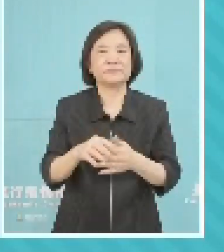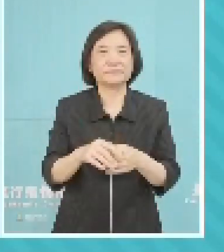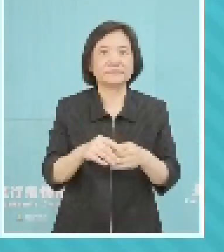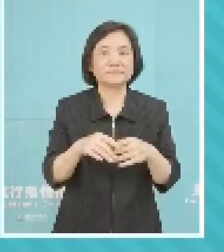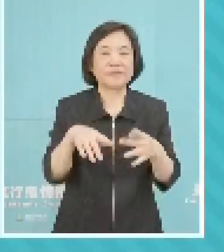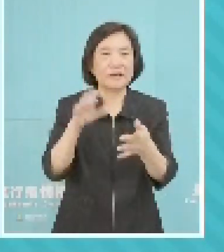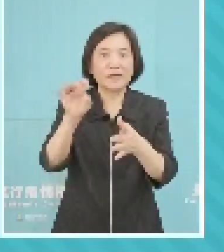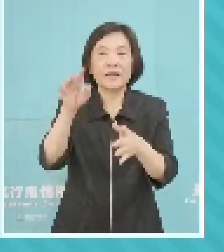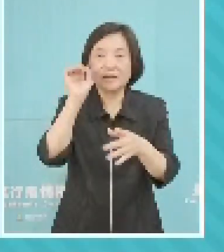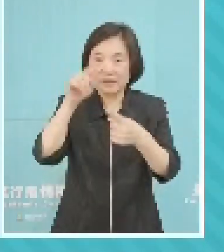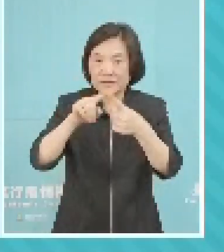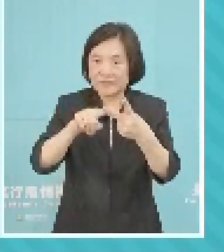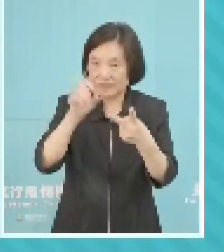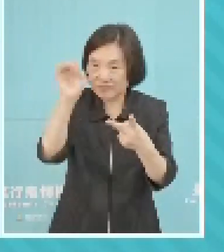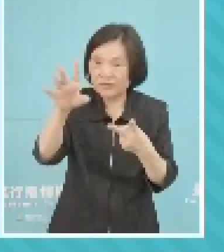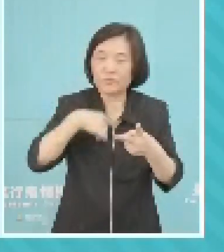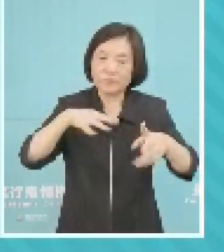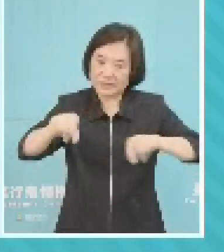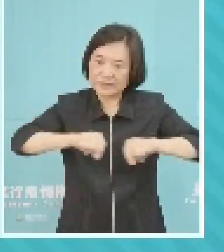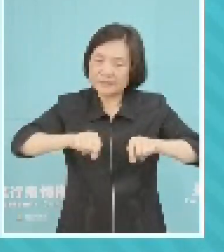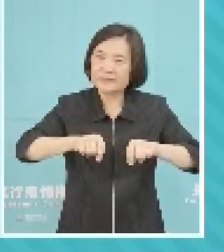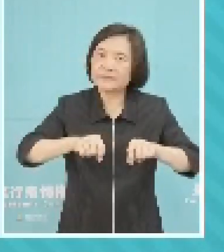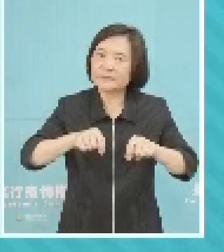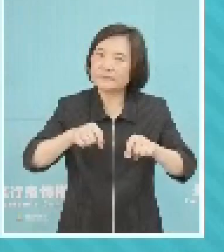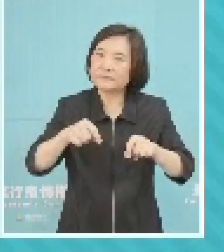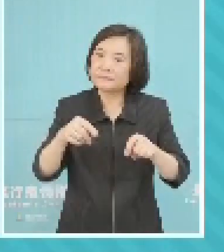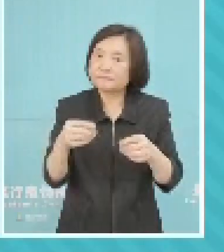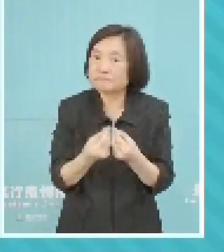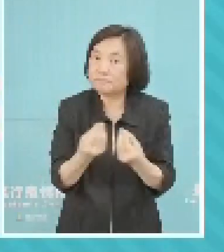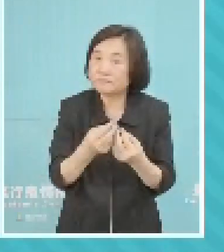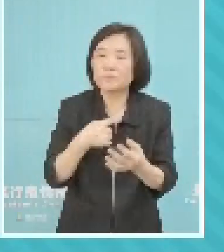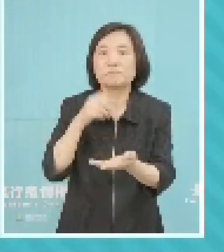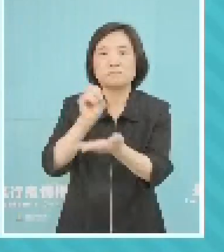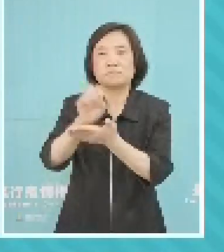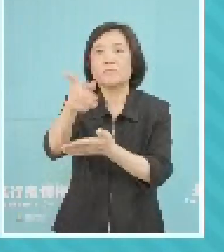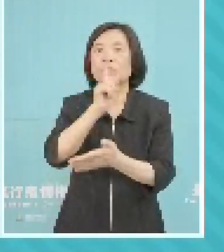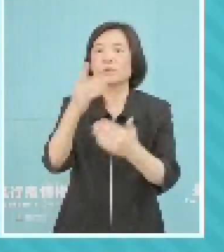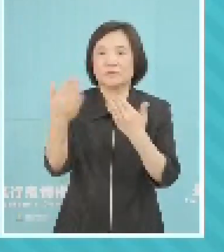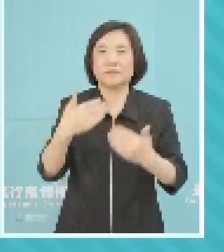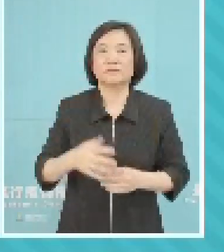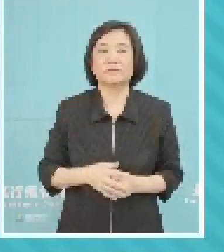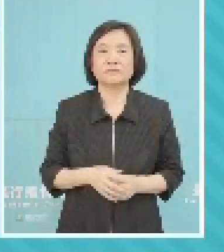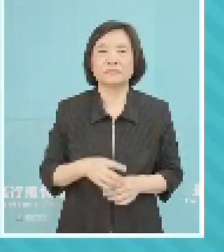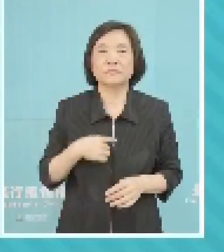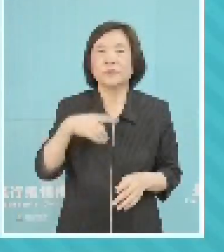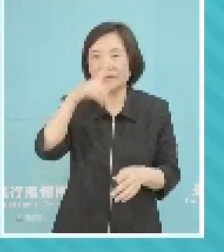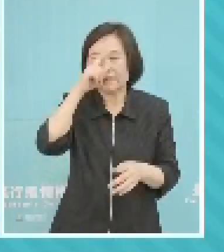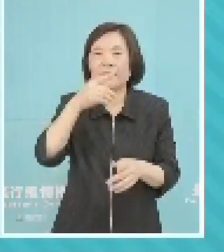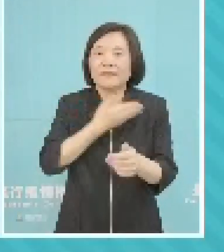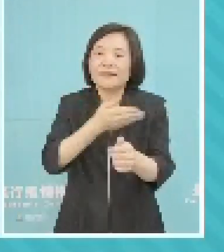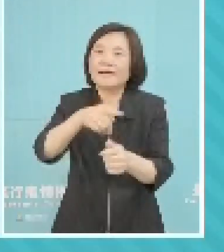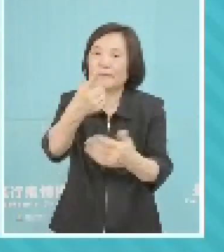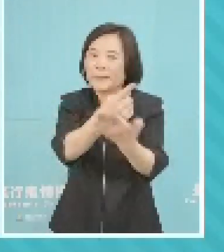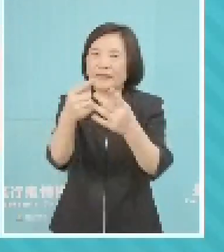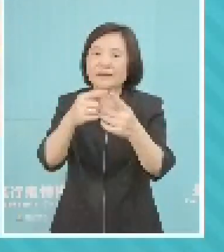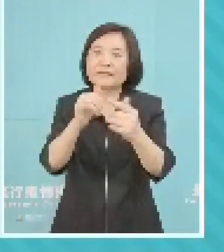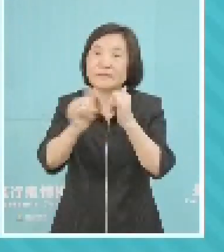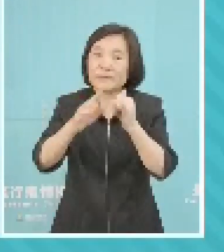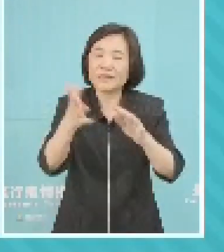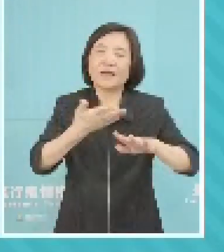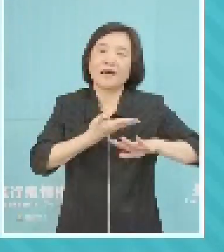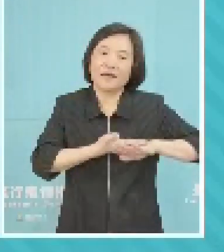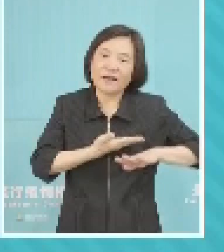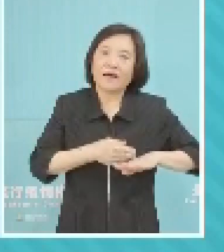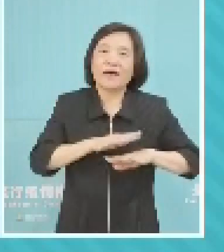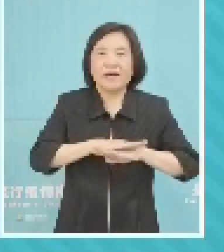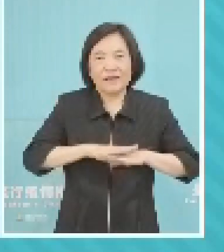的政策要怎么做。我想这个主要目的是，其实明白讲是按大家的心，然后让因为公开透